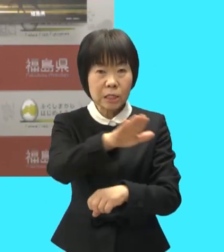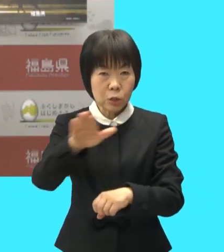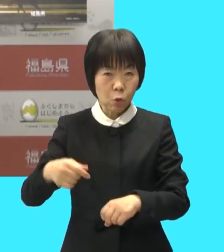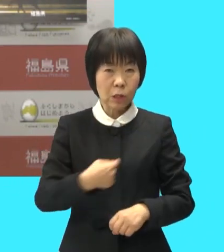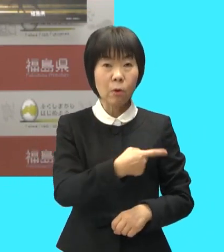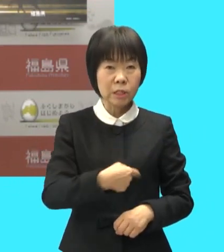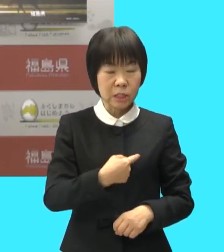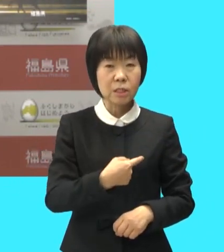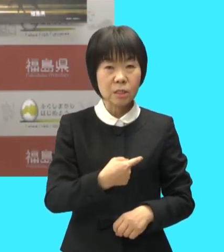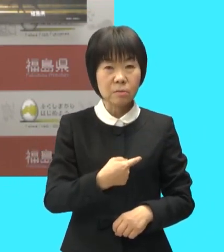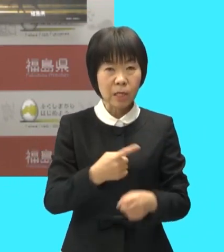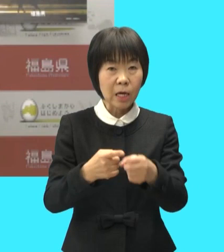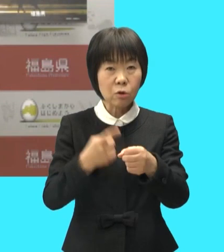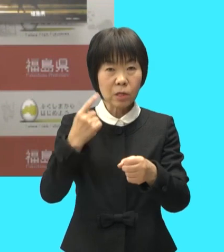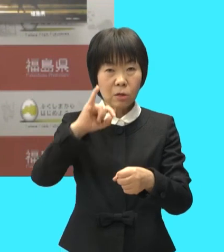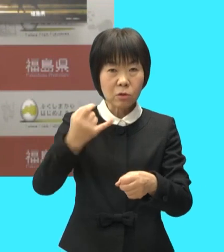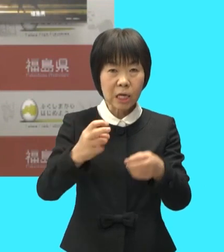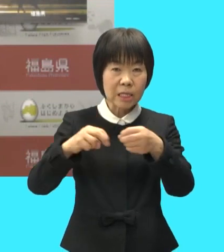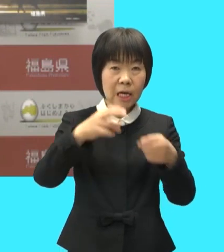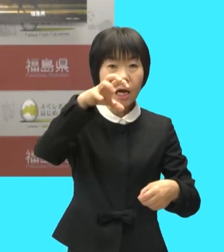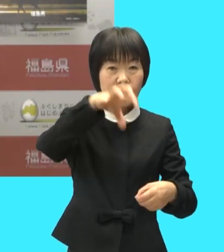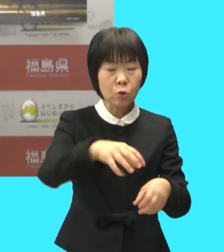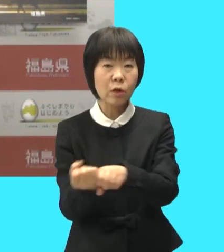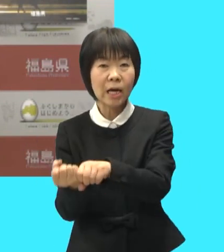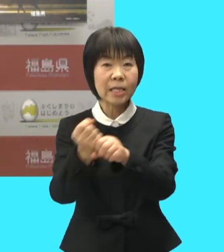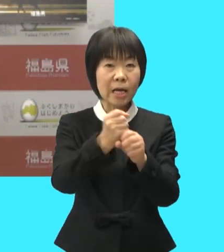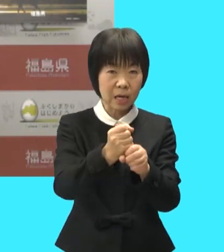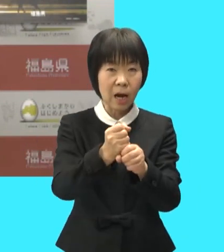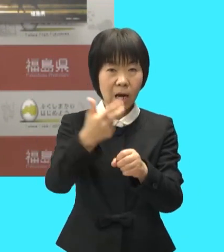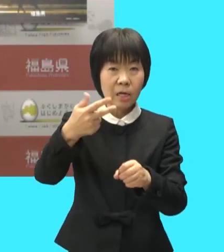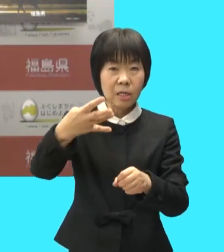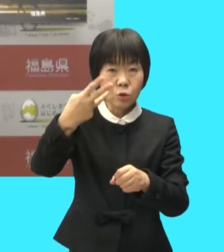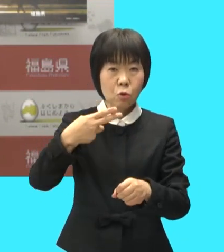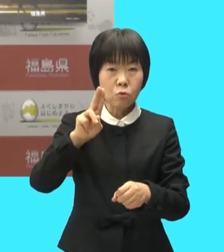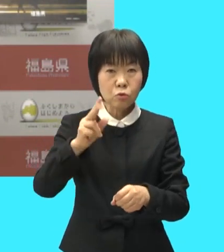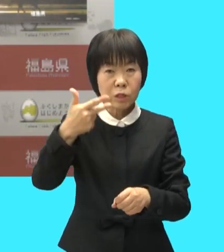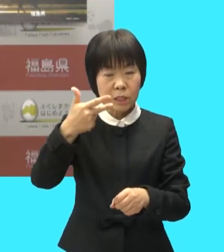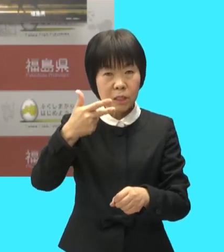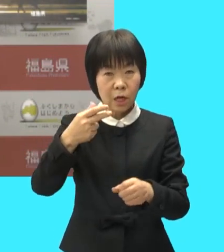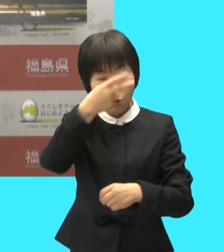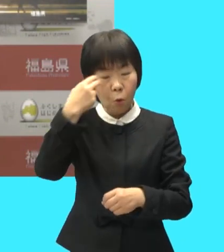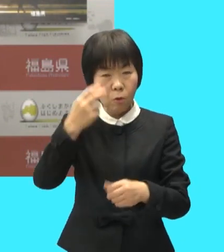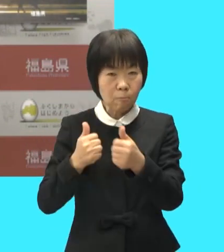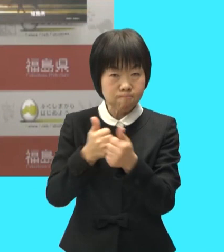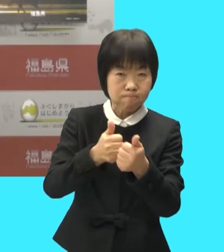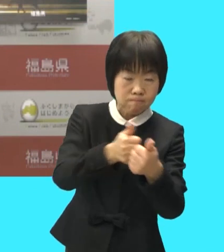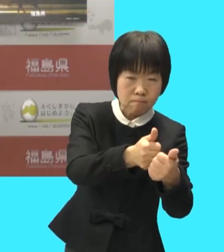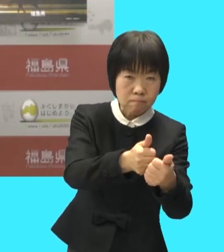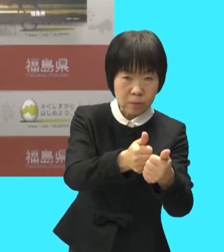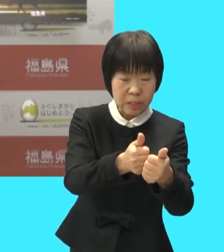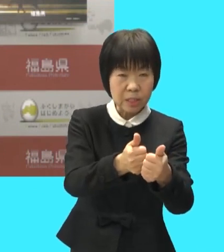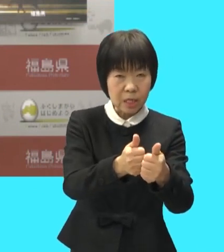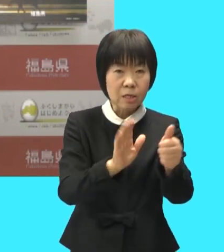ち、また昨年の J ビレッジの再生が尚志高校の快進撃の後押しにつながっていること